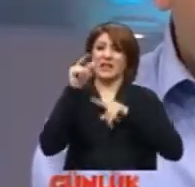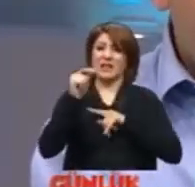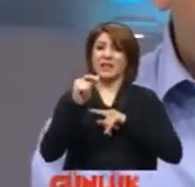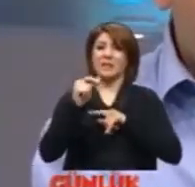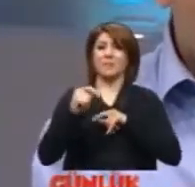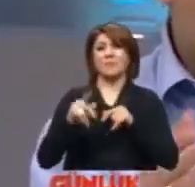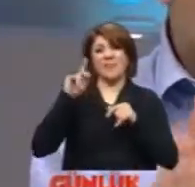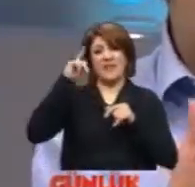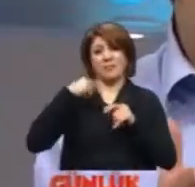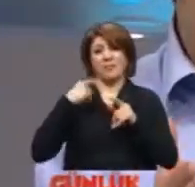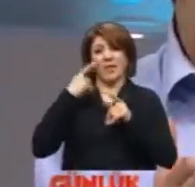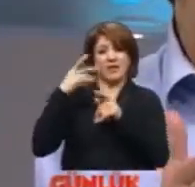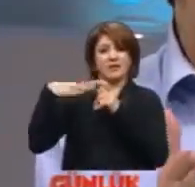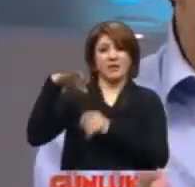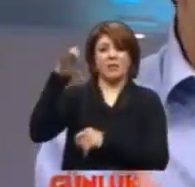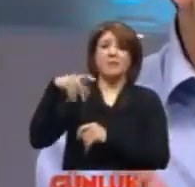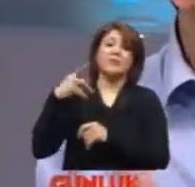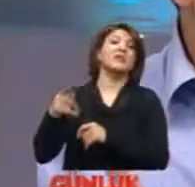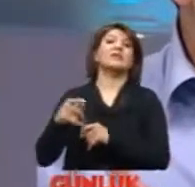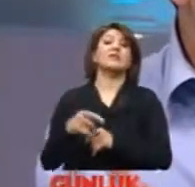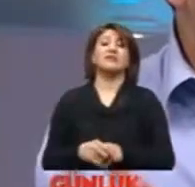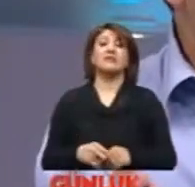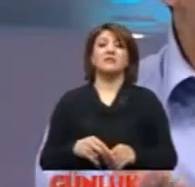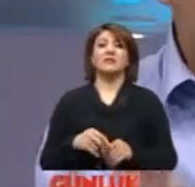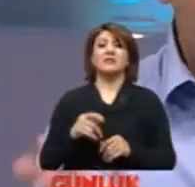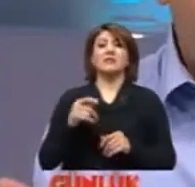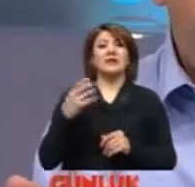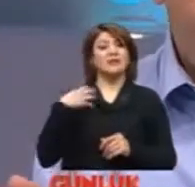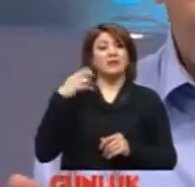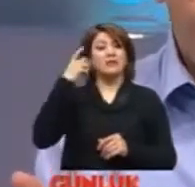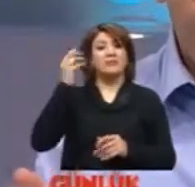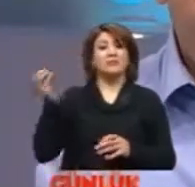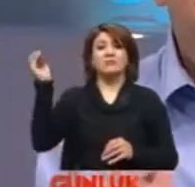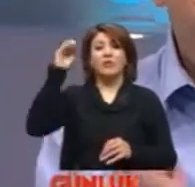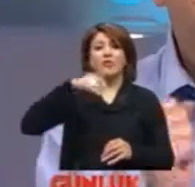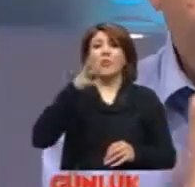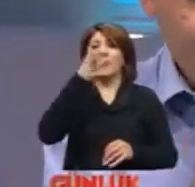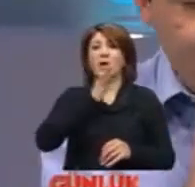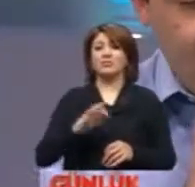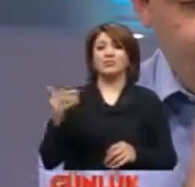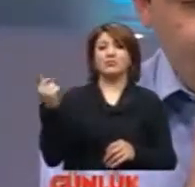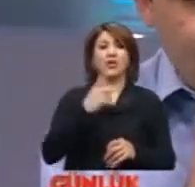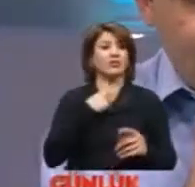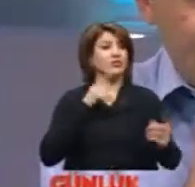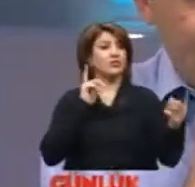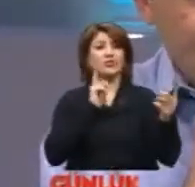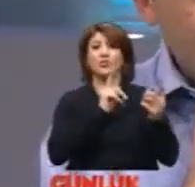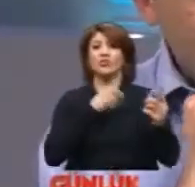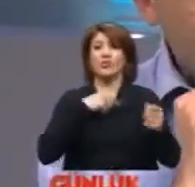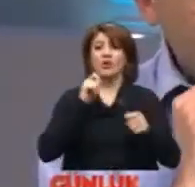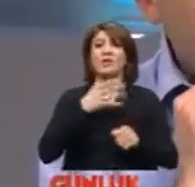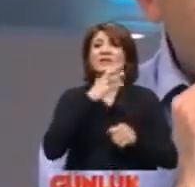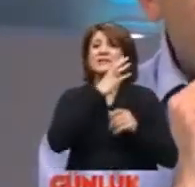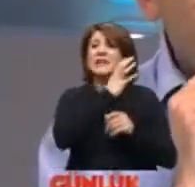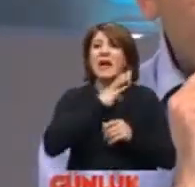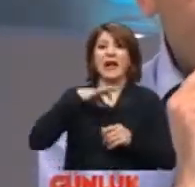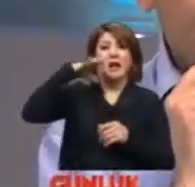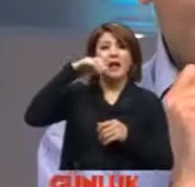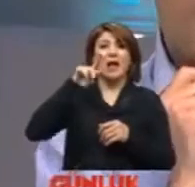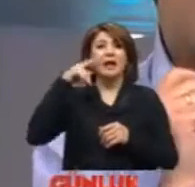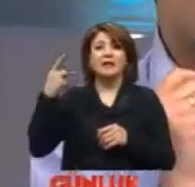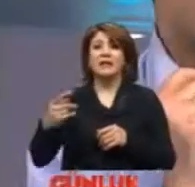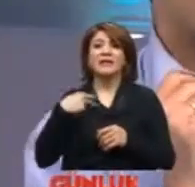adamları doğru. Benim onları çok hangisini seviyorum. Bir konu buluyorlar kafalarına göre 500 tane şeyle görüşüyorlar. Mesela sakallı erkekleri